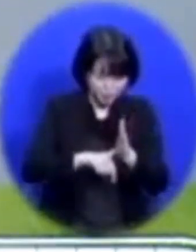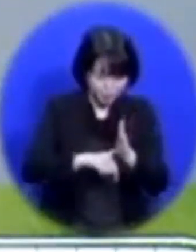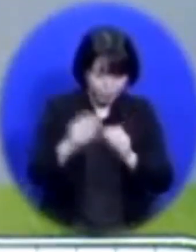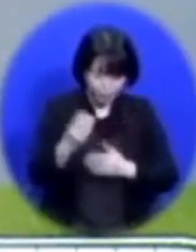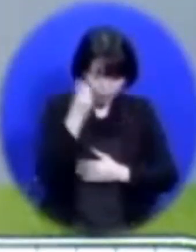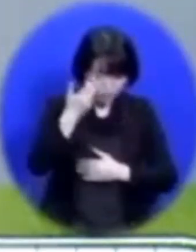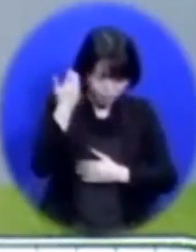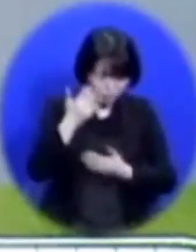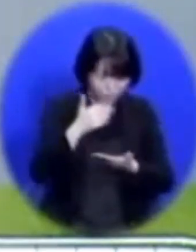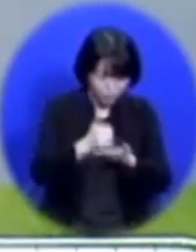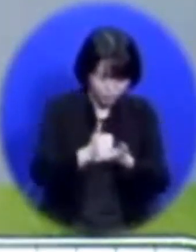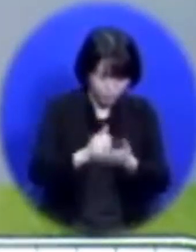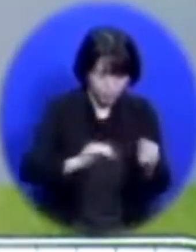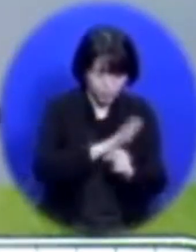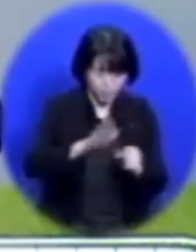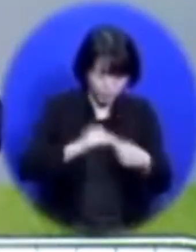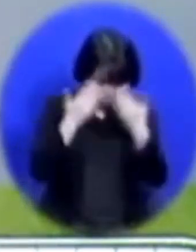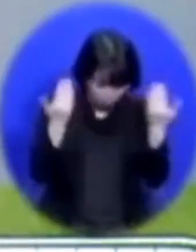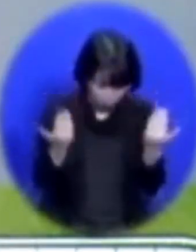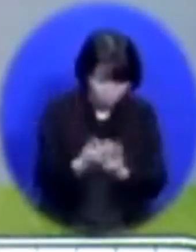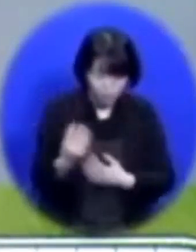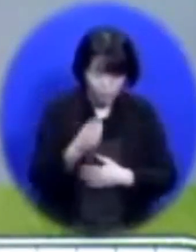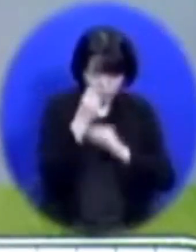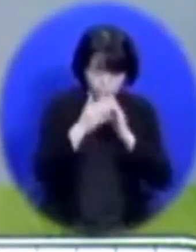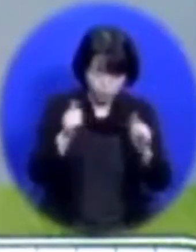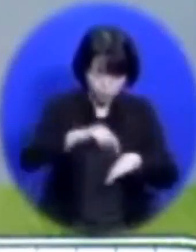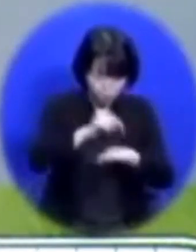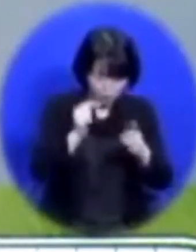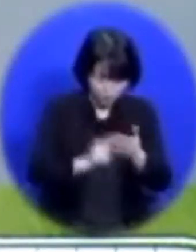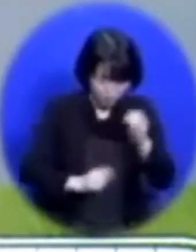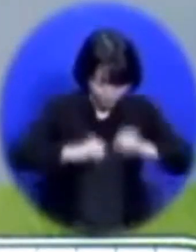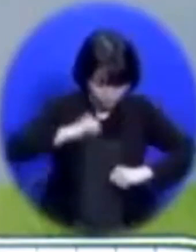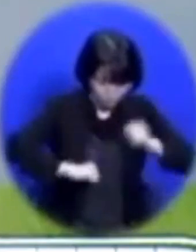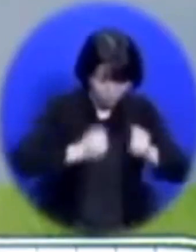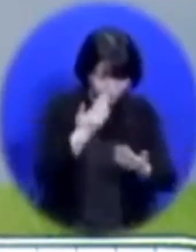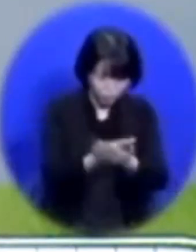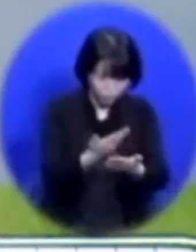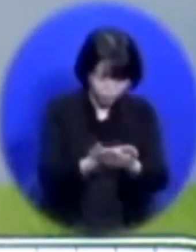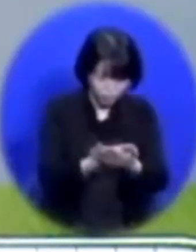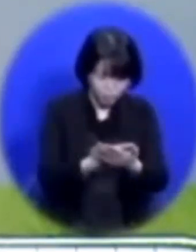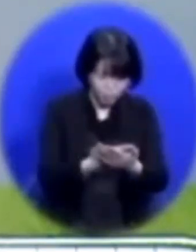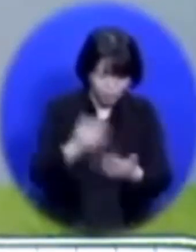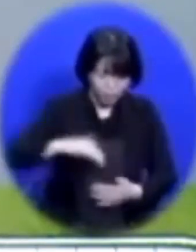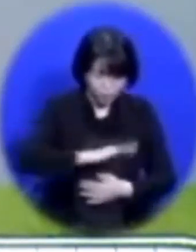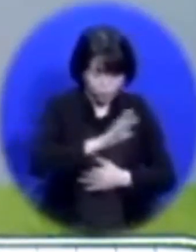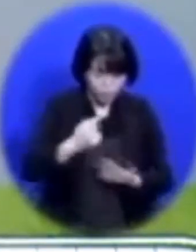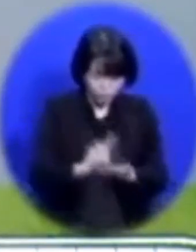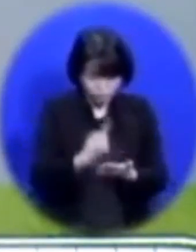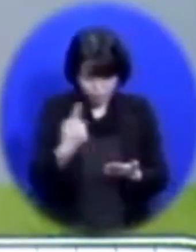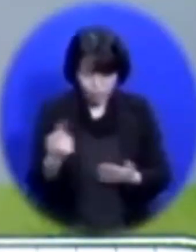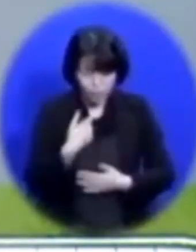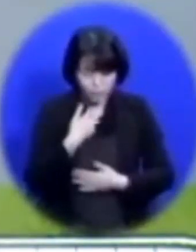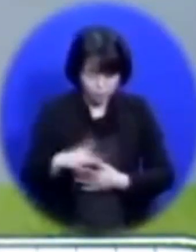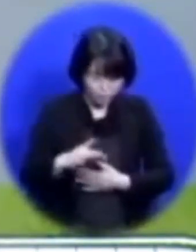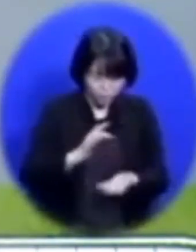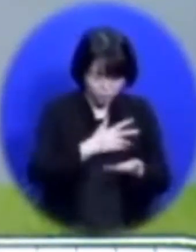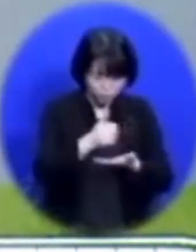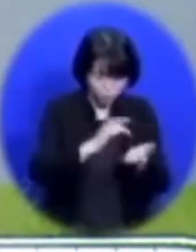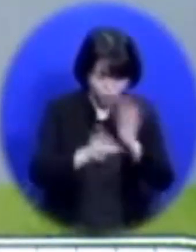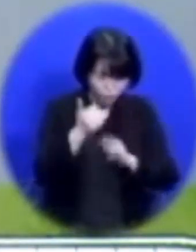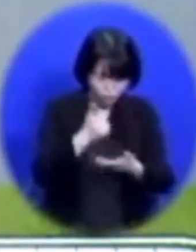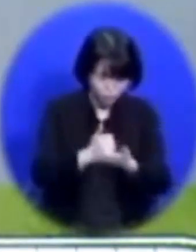,성령께서 사랑하는모든성도들의마음속에서역사하시기를기도합니다. 주예수님,우리를결코떠나지않으셨습니다.주님,